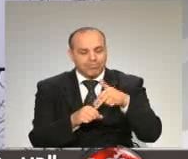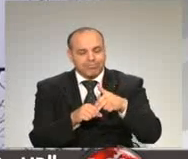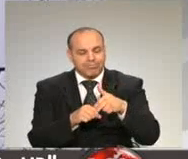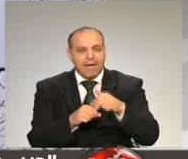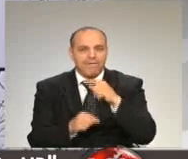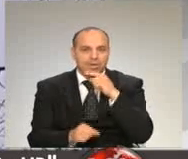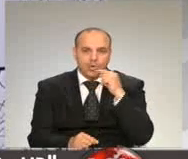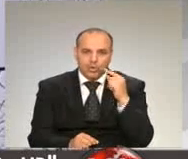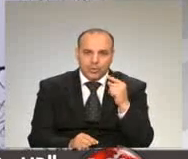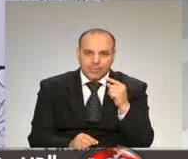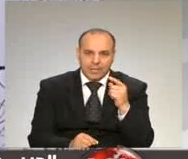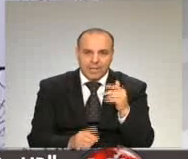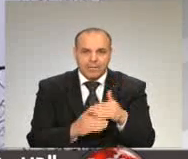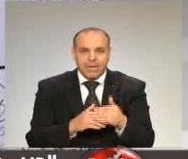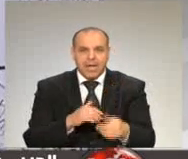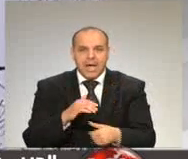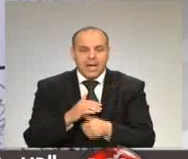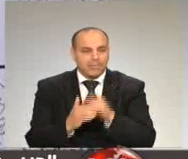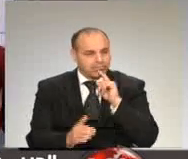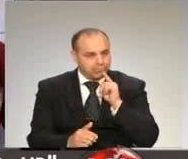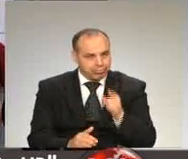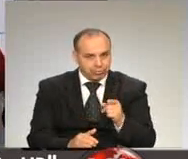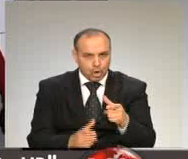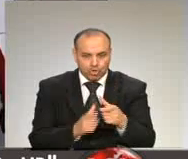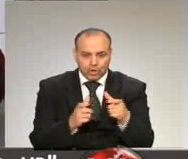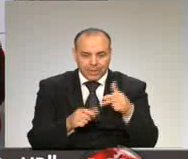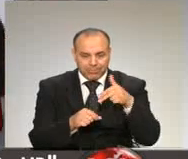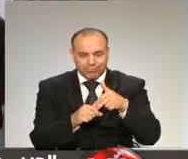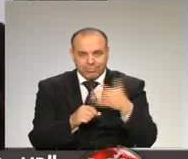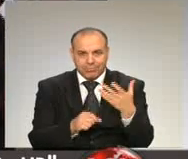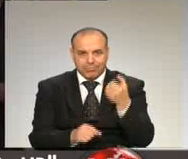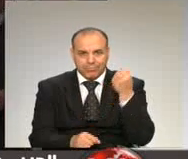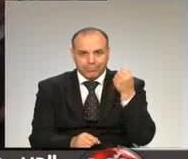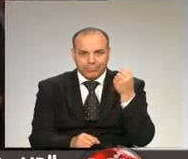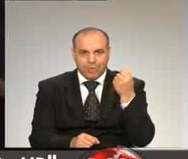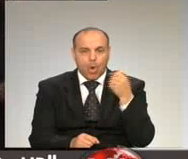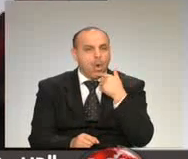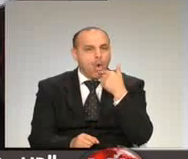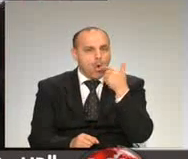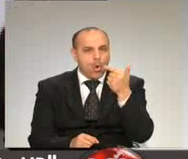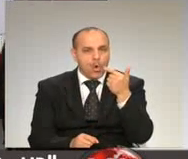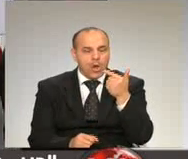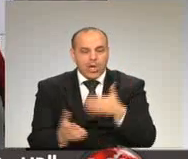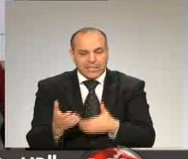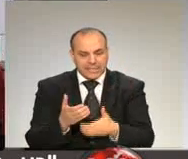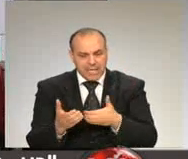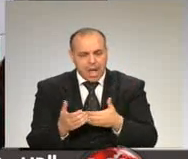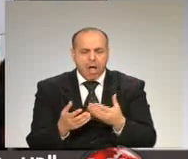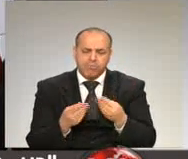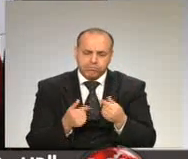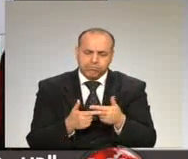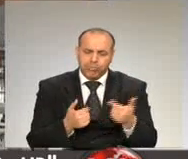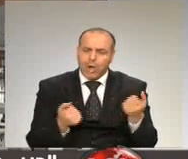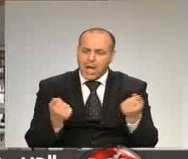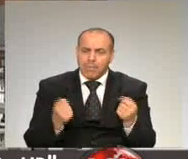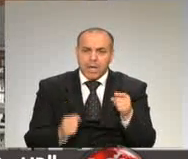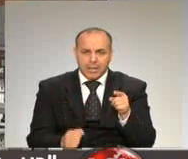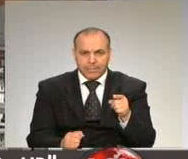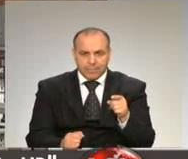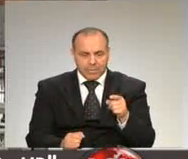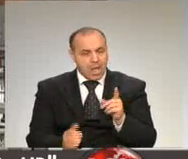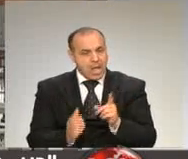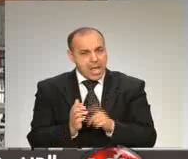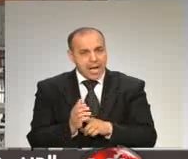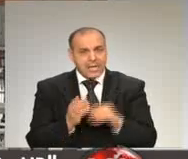روسيا إلى جانب الرئيس التنفيذي لإحدى الشركات المملوكة للدولة والمنتجة للأسلحة والمعادن والسيارات،